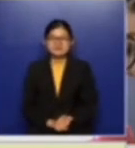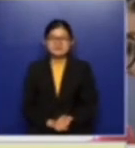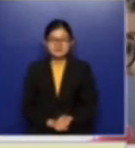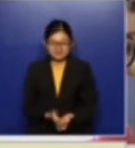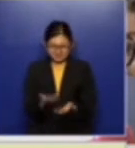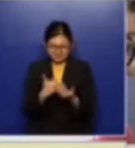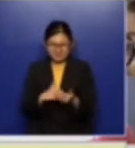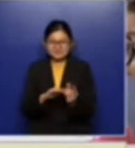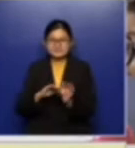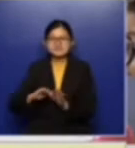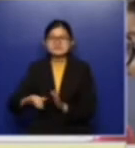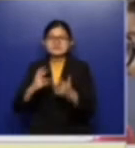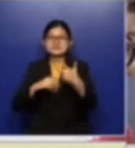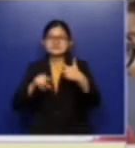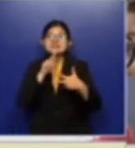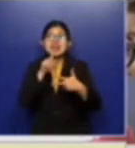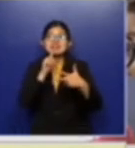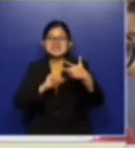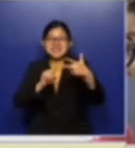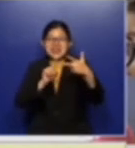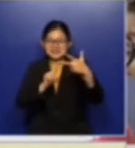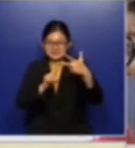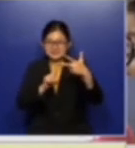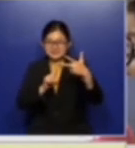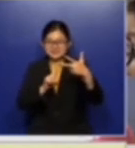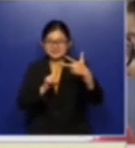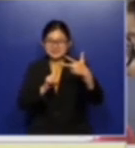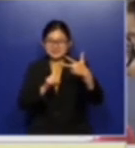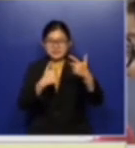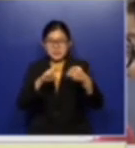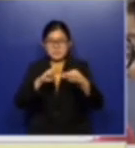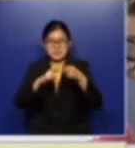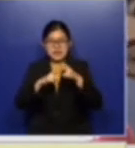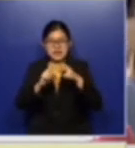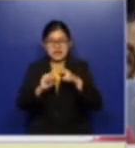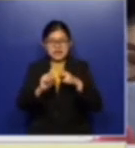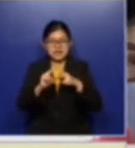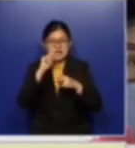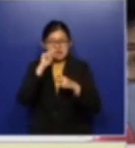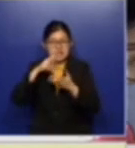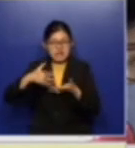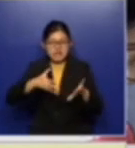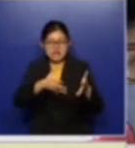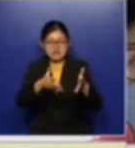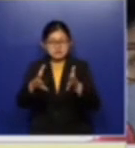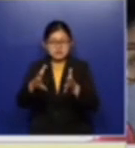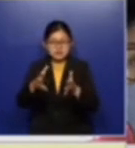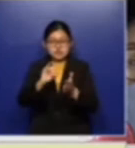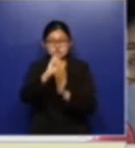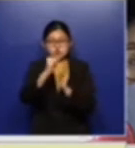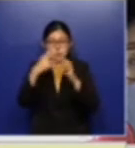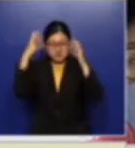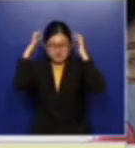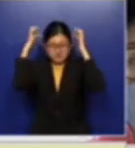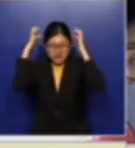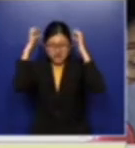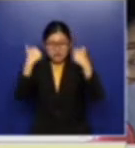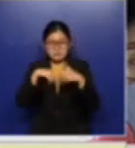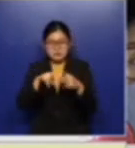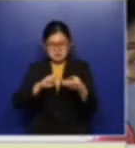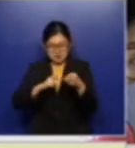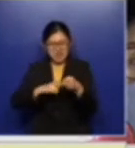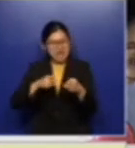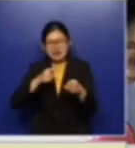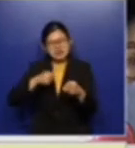คำถามที่3คำถามที่3เป็นปัญหาน้ำชลประทานในจังหวัดสระบุรีเป็นปัญหาซ้ำซ